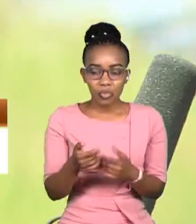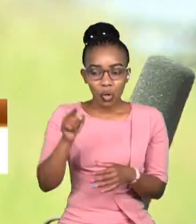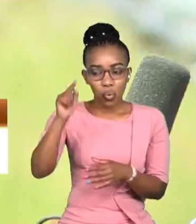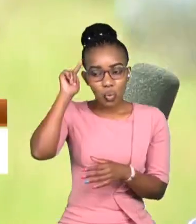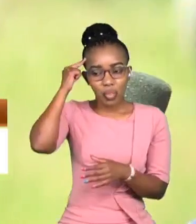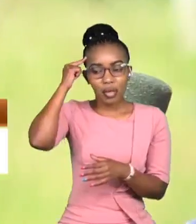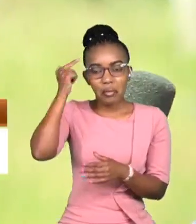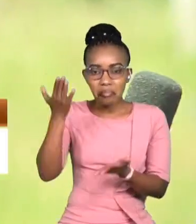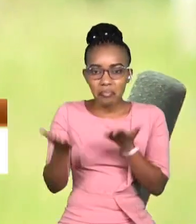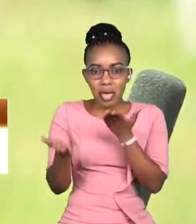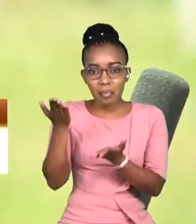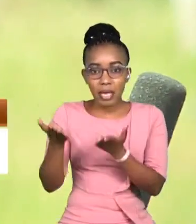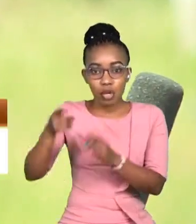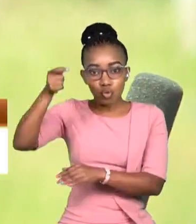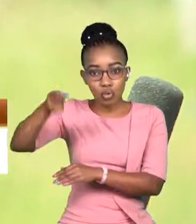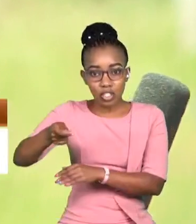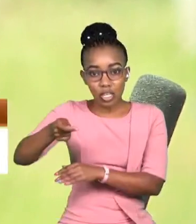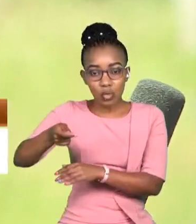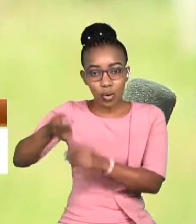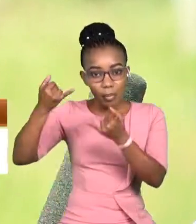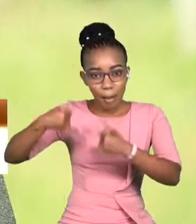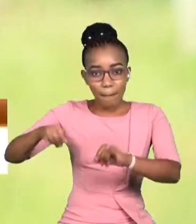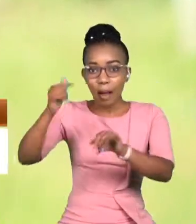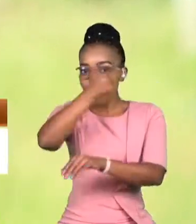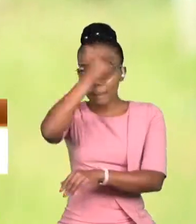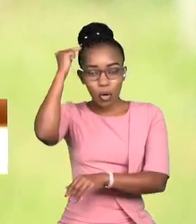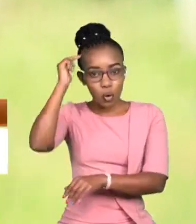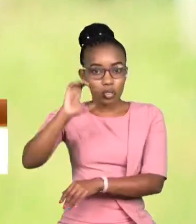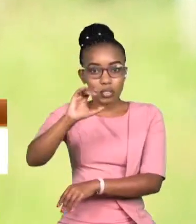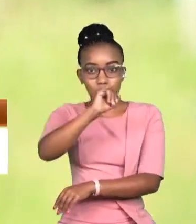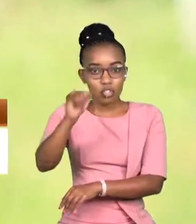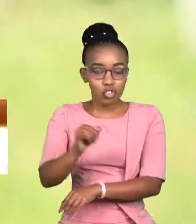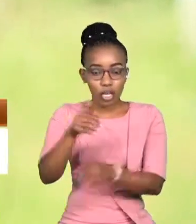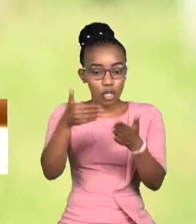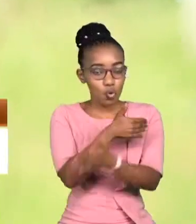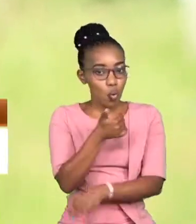na independence of the judiciary now that we have a new chief justice? On that,